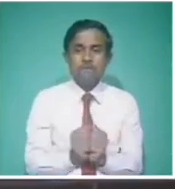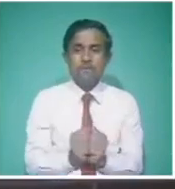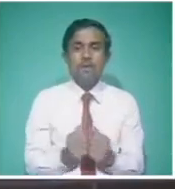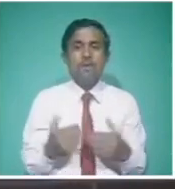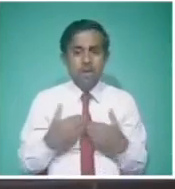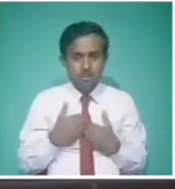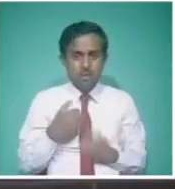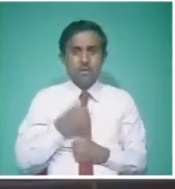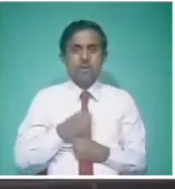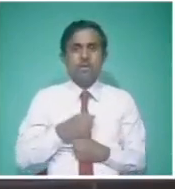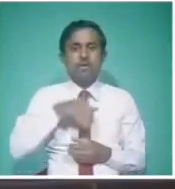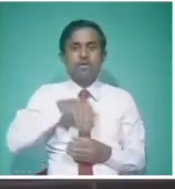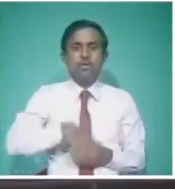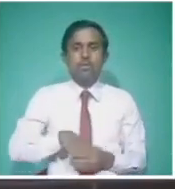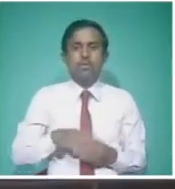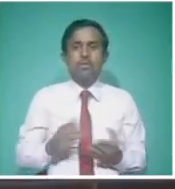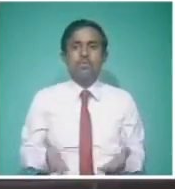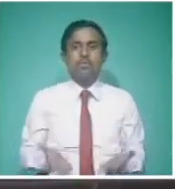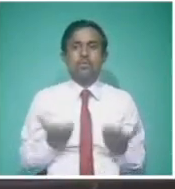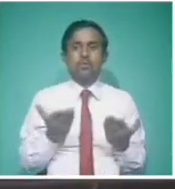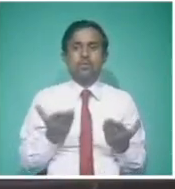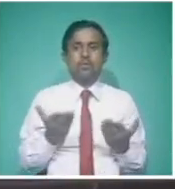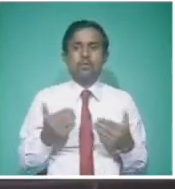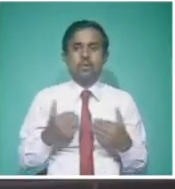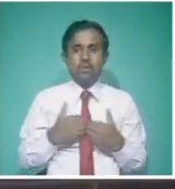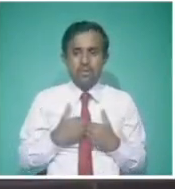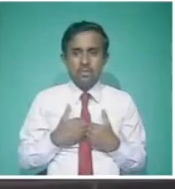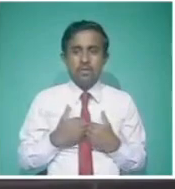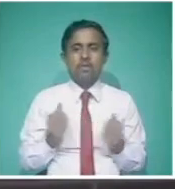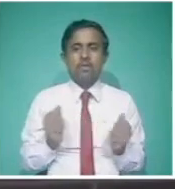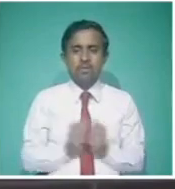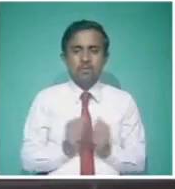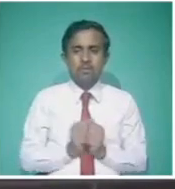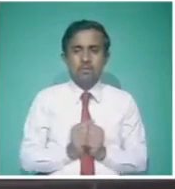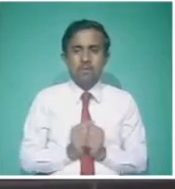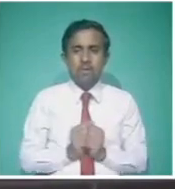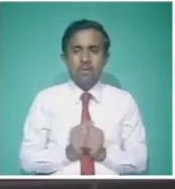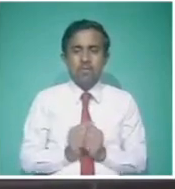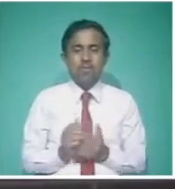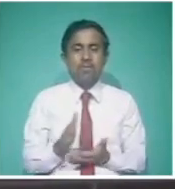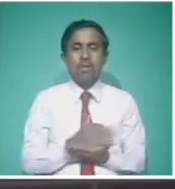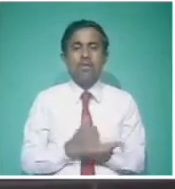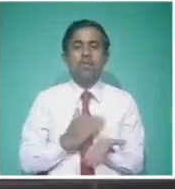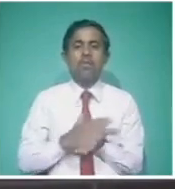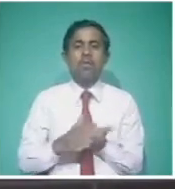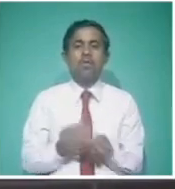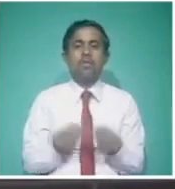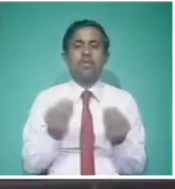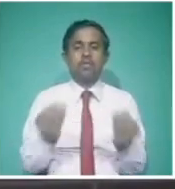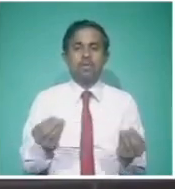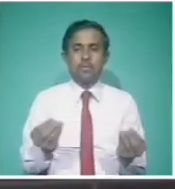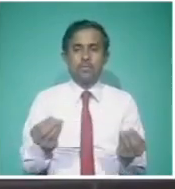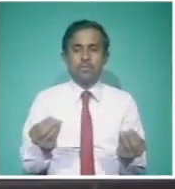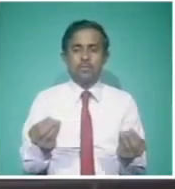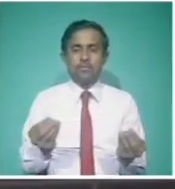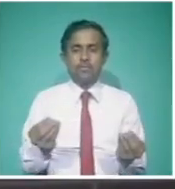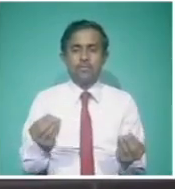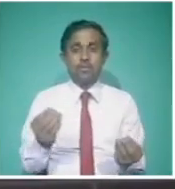අපේ ආණ්ඩුවක් තුළදී ක්‍රියාත්මක කරන්න අපි කටයුතු කරන්න අපි සම්පූර්ණ සහයෝගය ලබා දෙනවා.